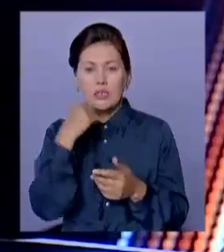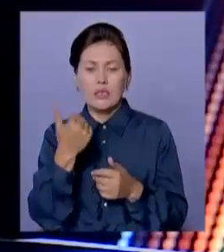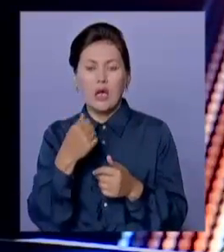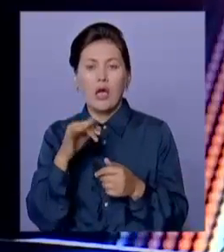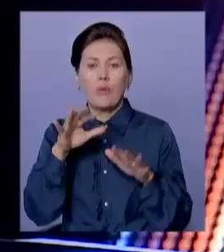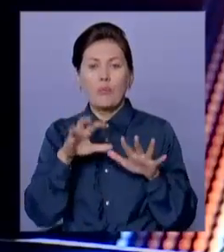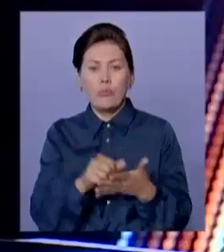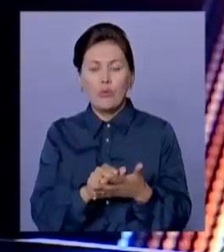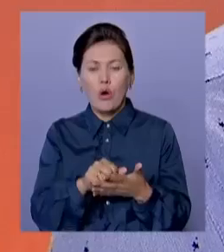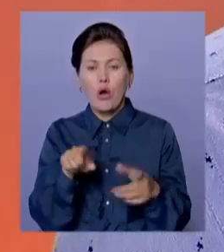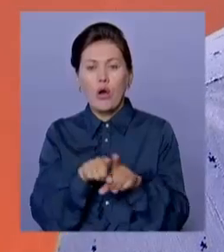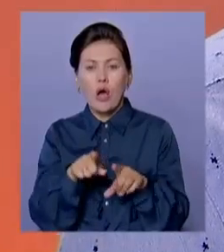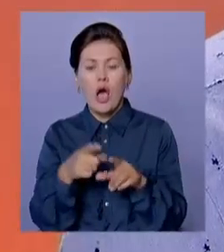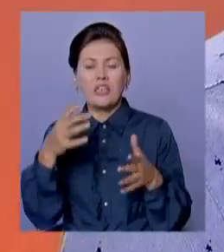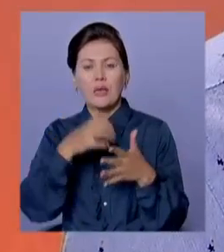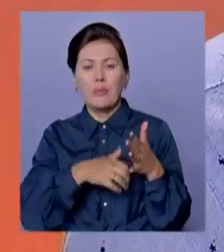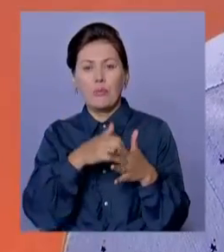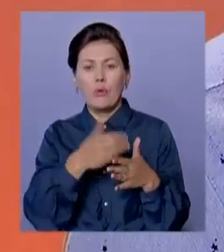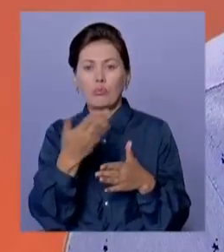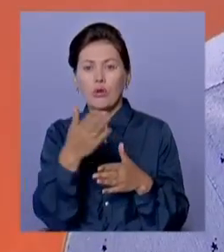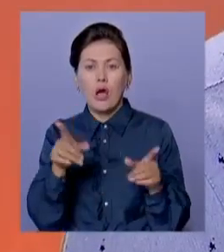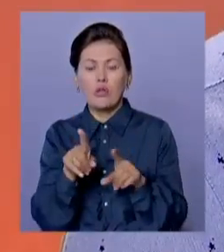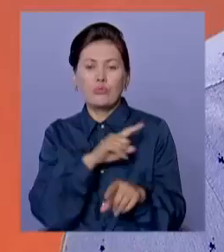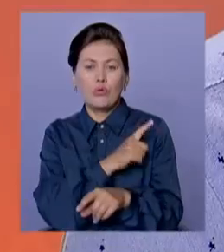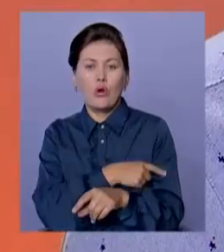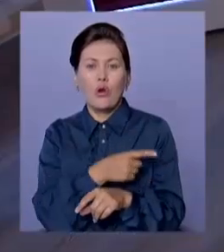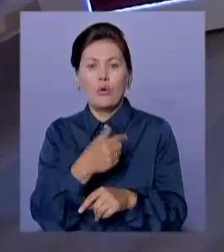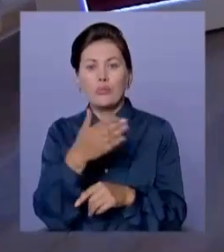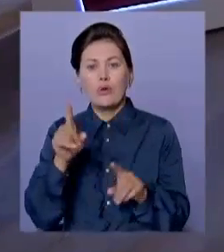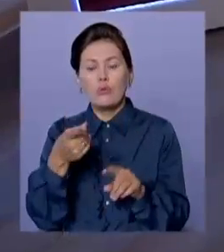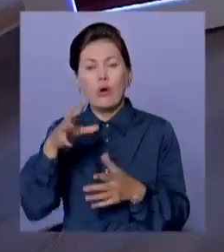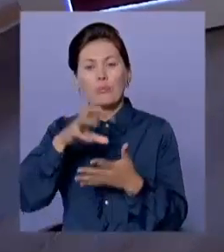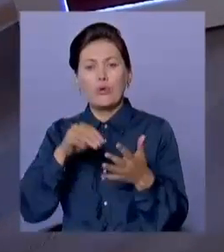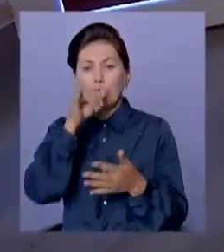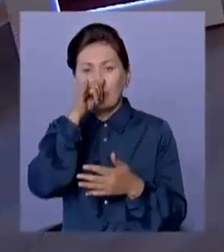алуына қандай себеп, олардың қандай құдіреті бар, неге біз оны қайталай алмаймыз?